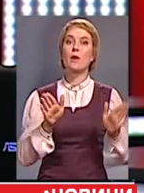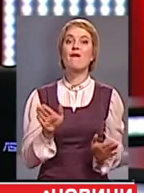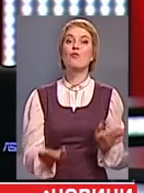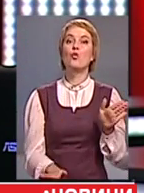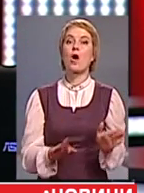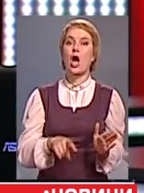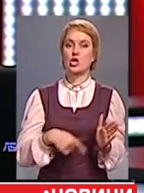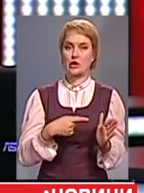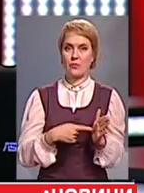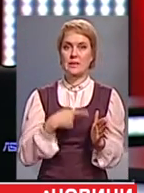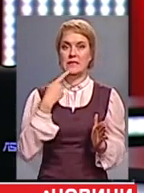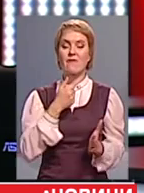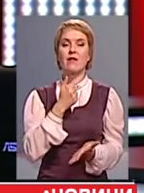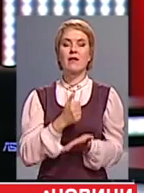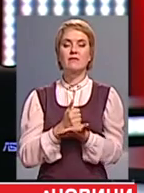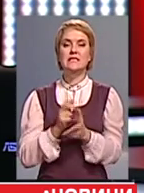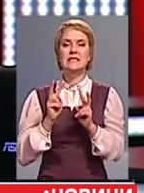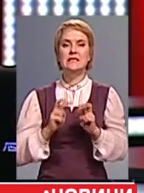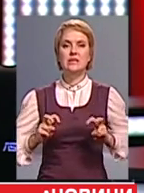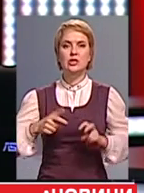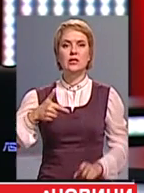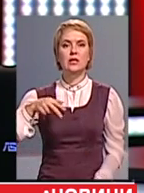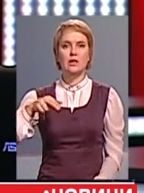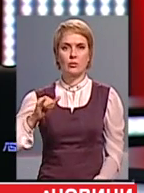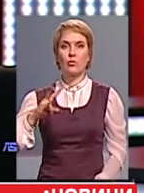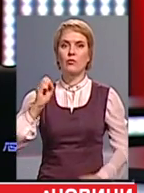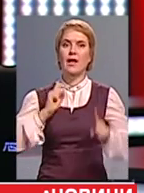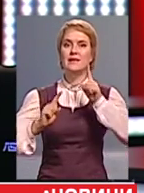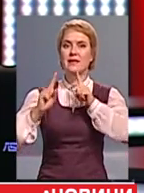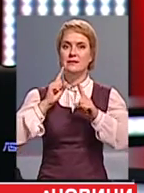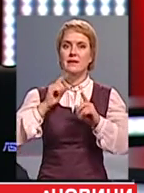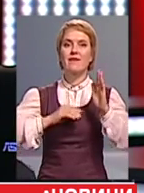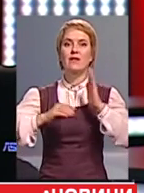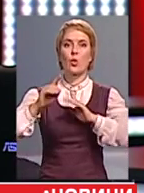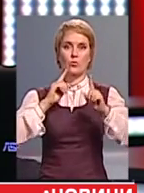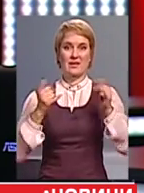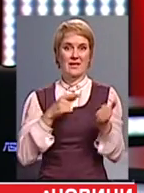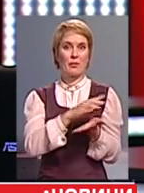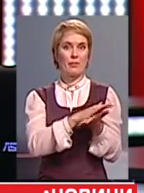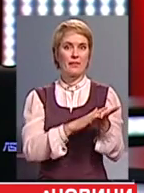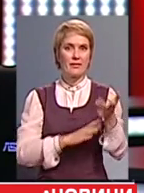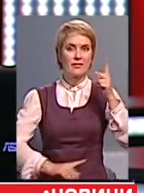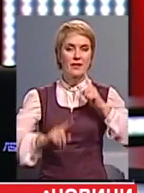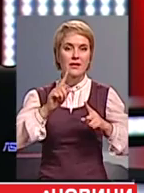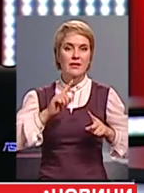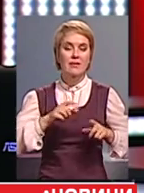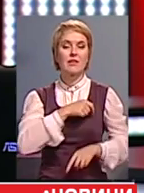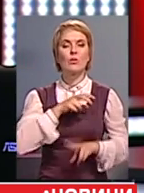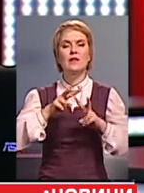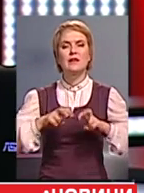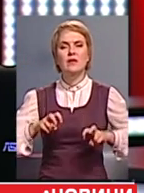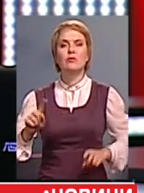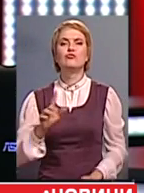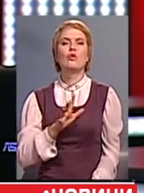справ ГПУ Андрій Попов на засіданні тимчасової слідчої комісії Верховної Ради. Воно зараз триває в парламенті. Депутати з'ясовують, що